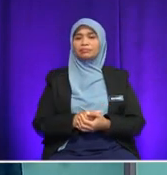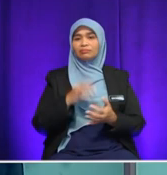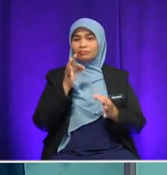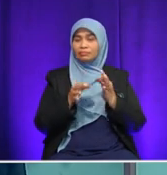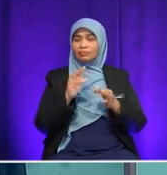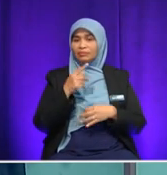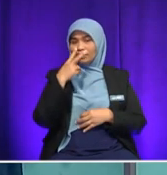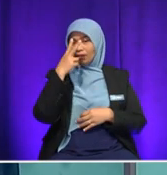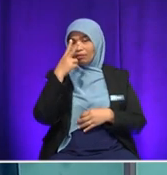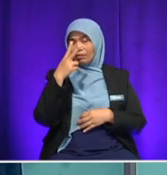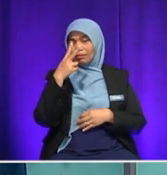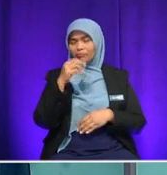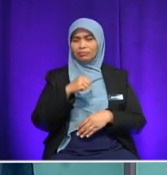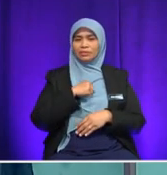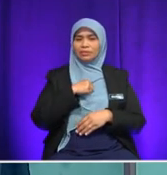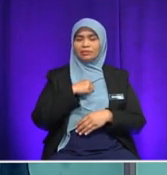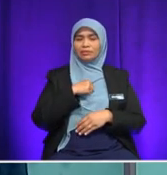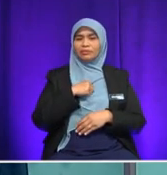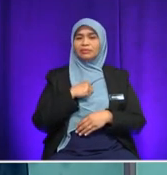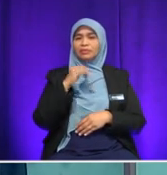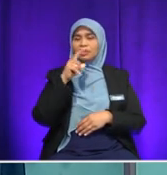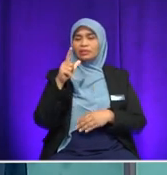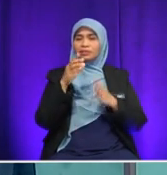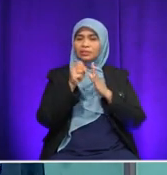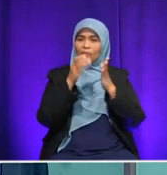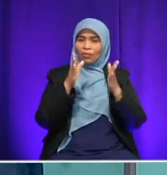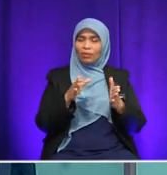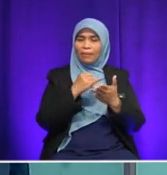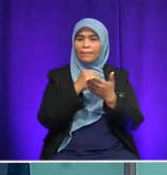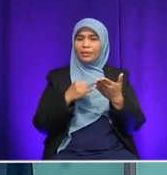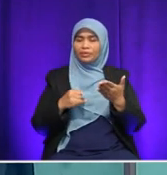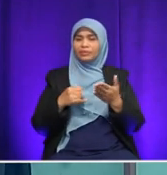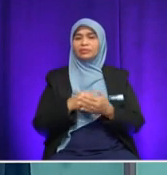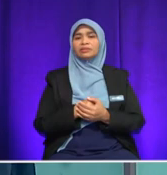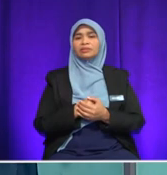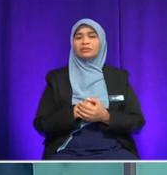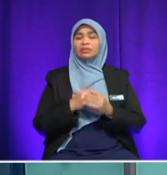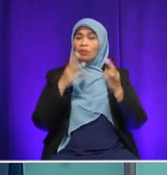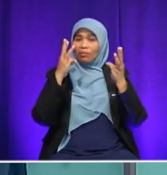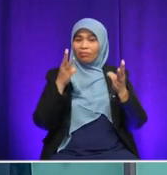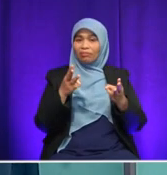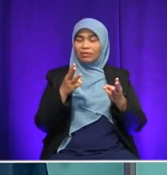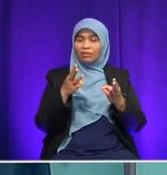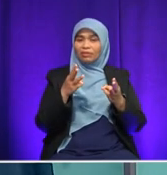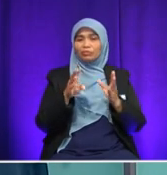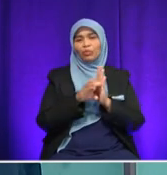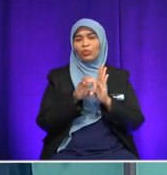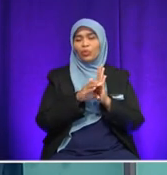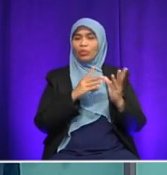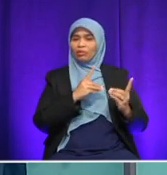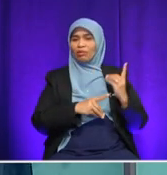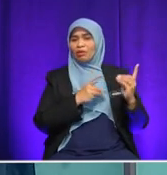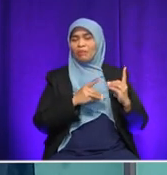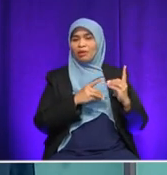tengok tadi kepada aku kan, aku adalah seorang pelukis. Itu adalah watak. Watak pelakonlah. Kalau dalam drama kita panggil